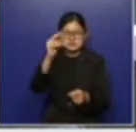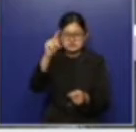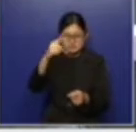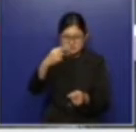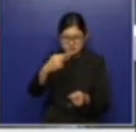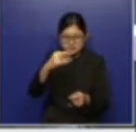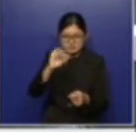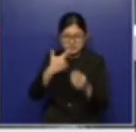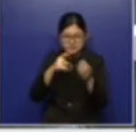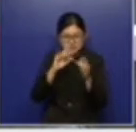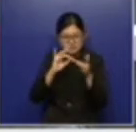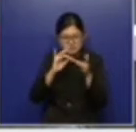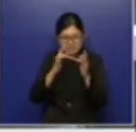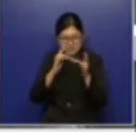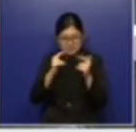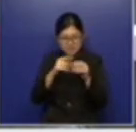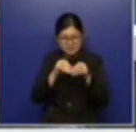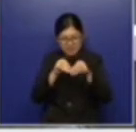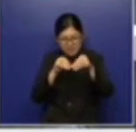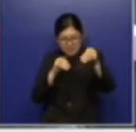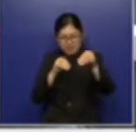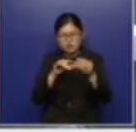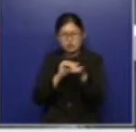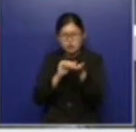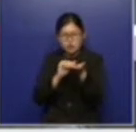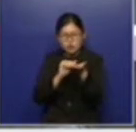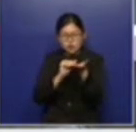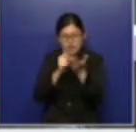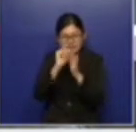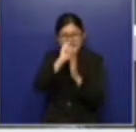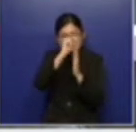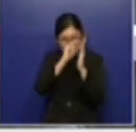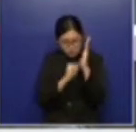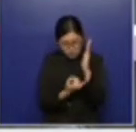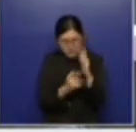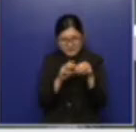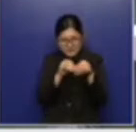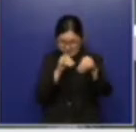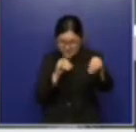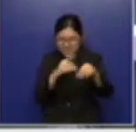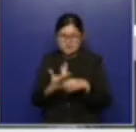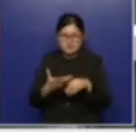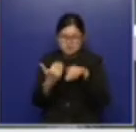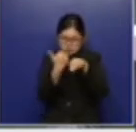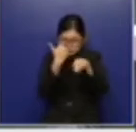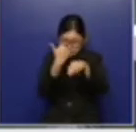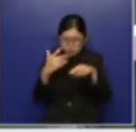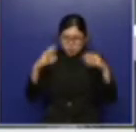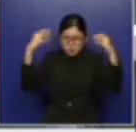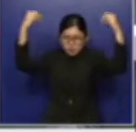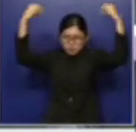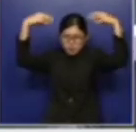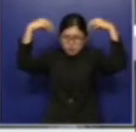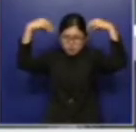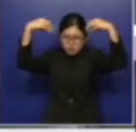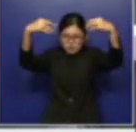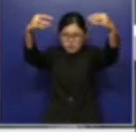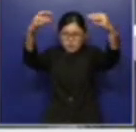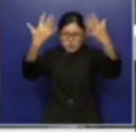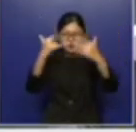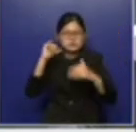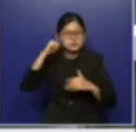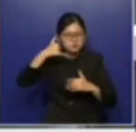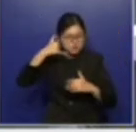างไกลประเทศที่ห่างไกลโทษครับประเภทที่ห่างไกลหมู่บ้านที่พอมีถนนหนทางพอมีเสาไฟฟ้าพอมีโทรศัพท์เข้า